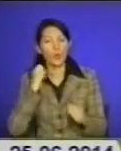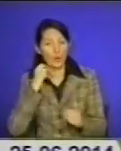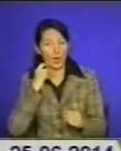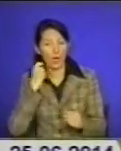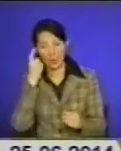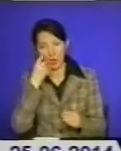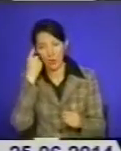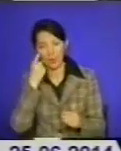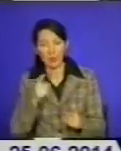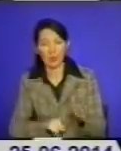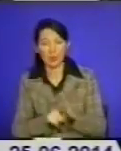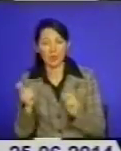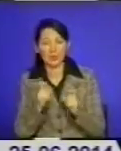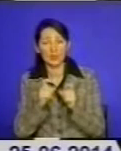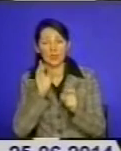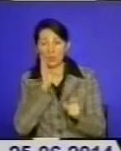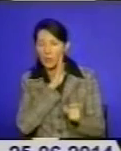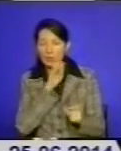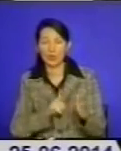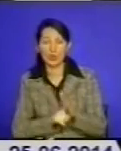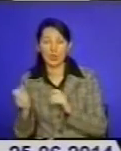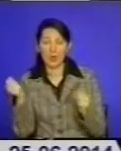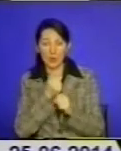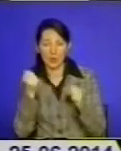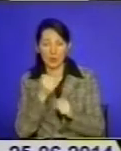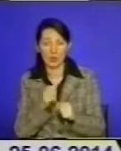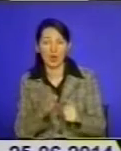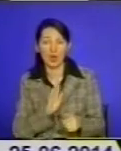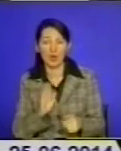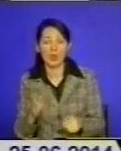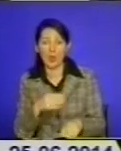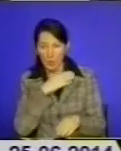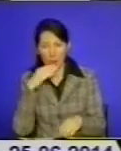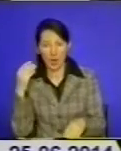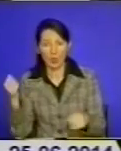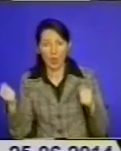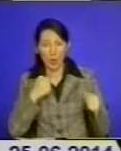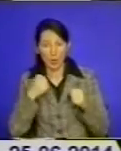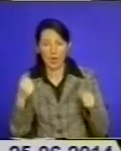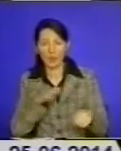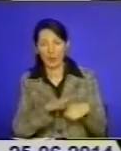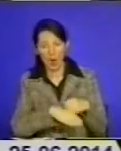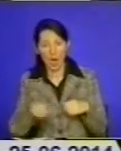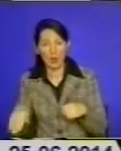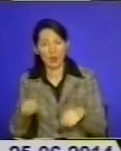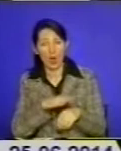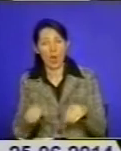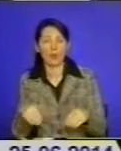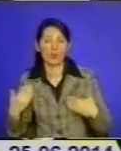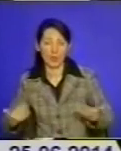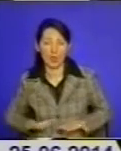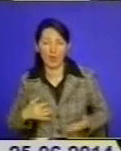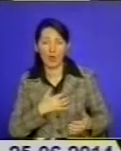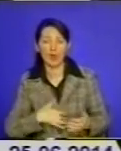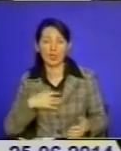на неї з кулаками. Обвинувачена нанесла багаточисленні удари руками та ногами в життєво важливі органи потерпілої. Голову же від груди ударив головою та